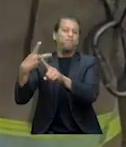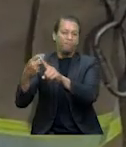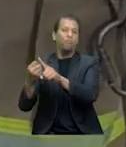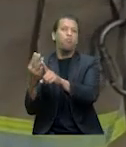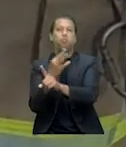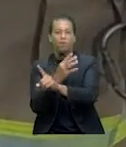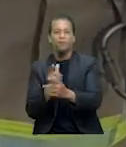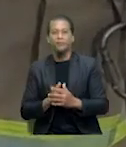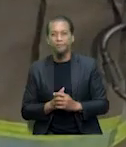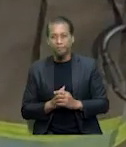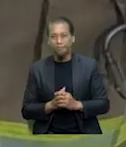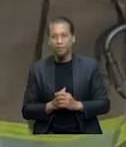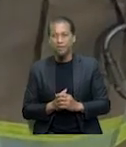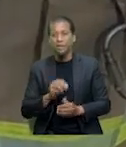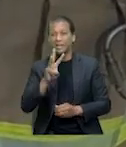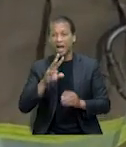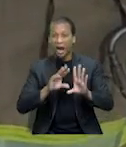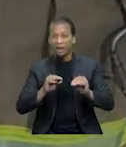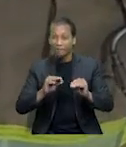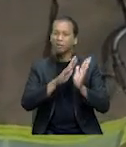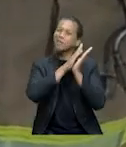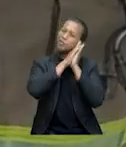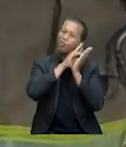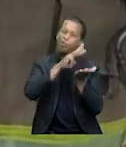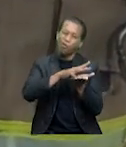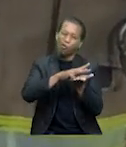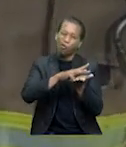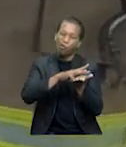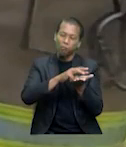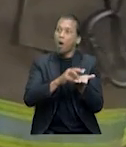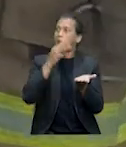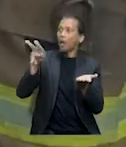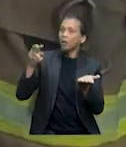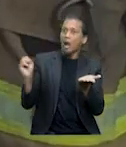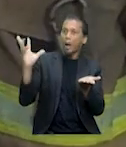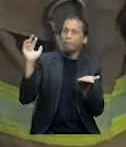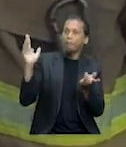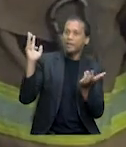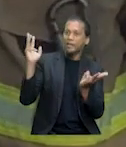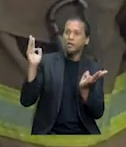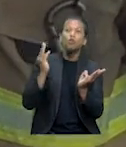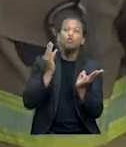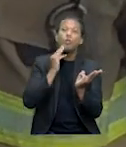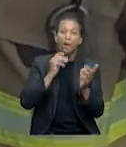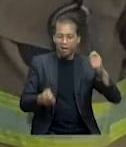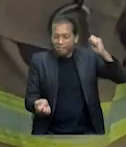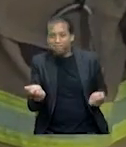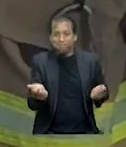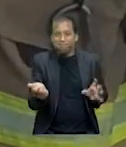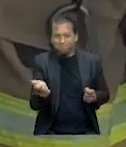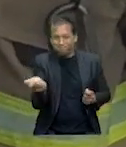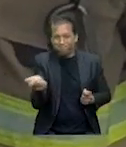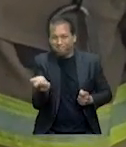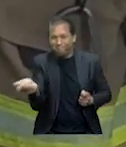karyawan yang sedang tidur. Ketika terbangun sudah ada penyalaan api. Melakukan pemadaman dengan apar namun tidak bisa dipadamkan sehingga korban lari